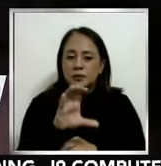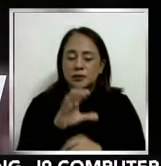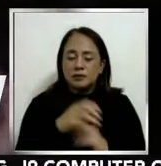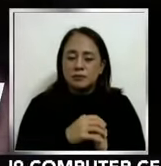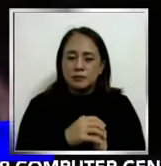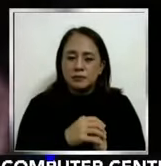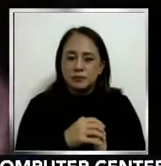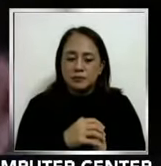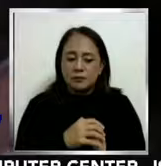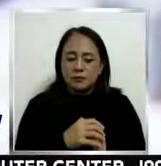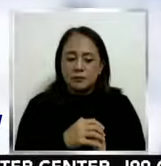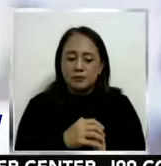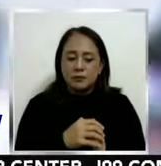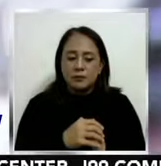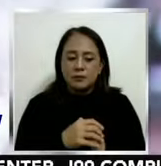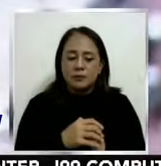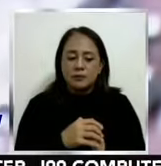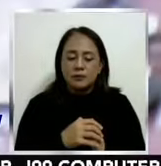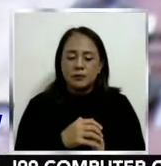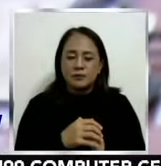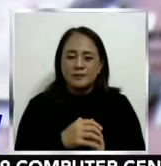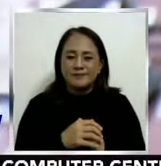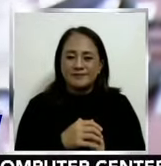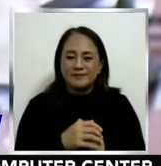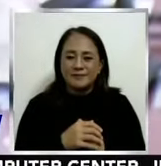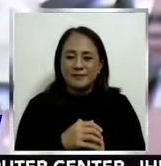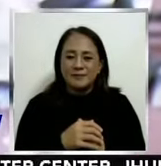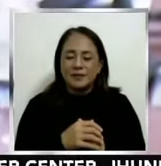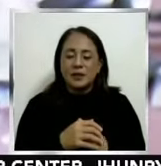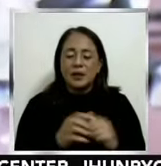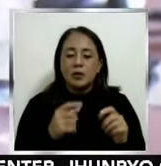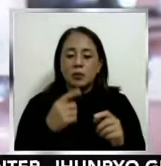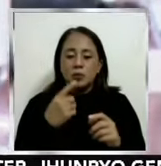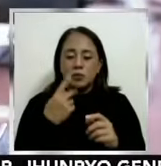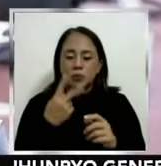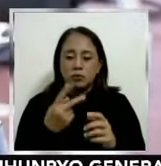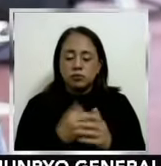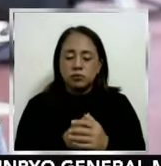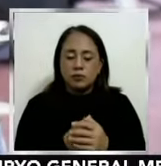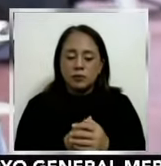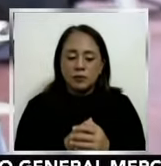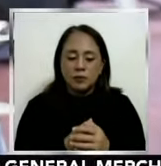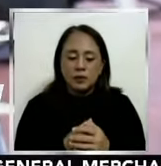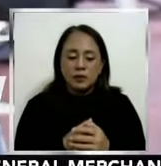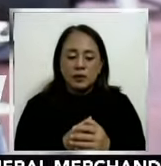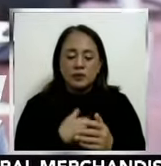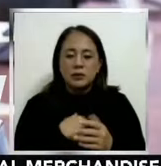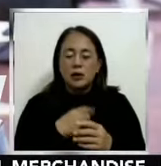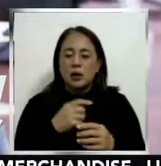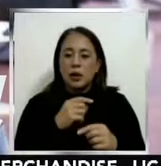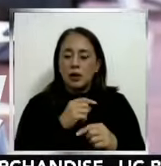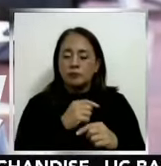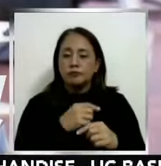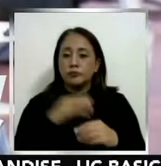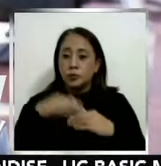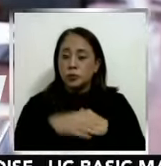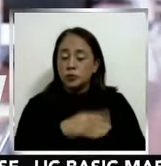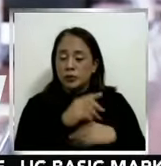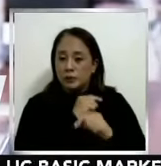the ninth voyage po. From whatever area it left port, the Coast Guard was supposed to inspect